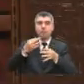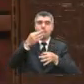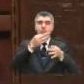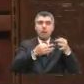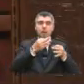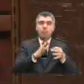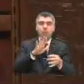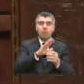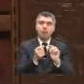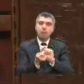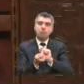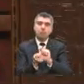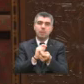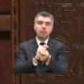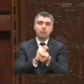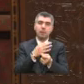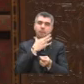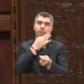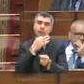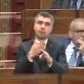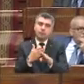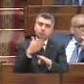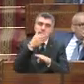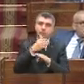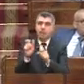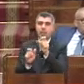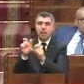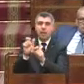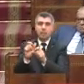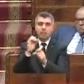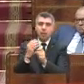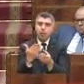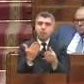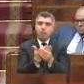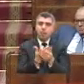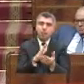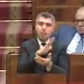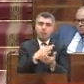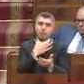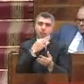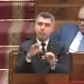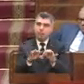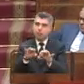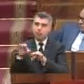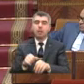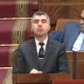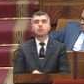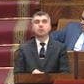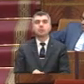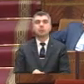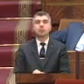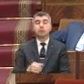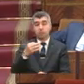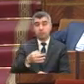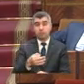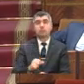مخطط التحول الرقمي لتحسين ولوج الخدمات القضائية العمومية وتبسيط المساطر والإجراءات، خاصة في ظل